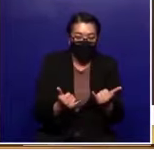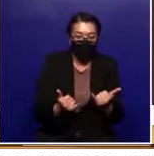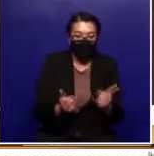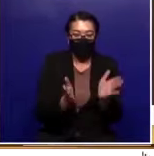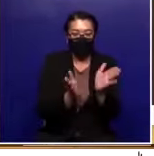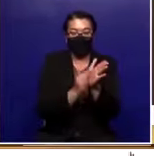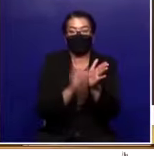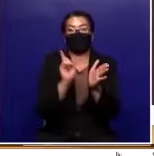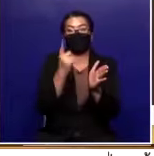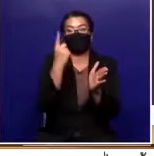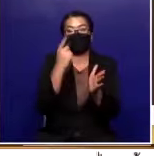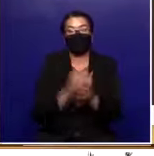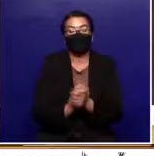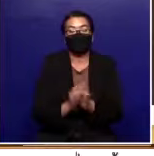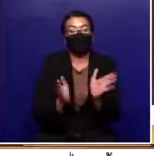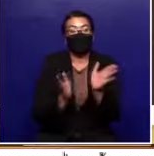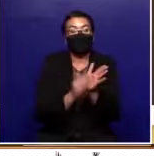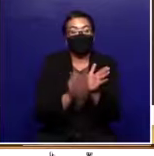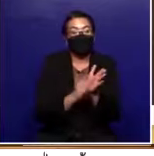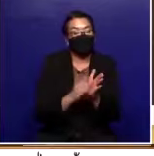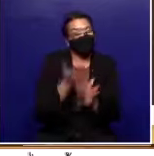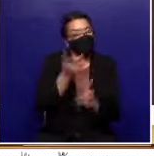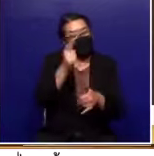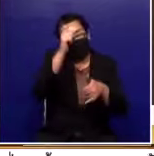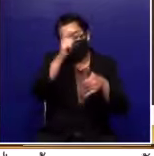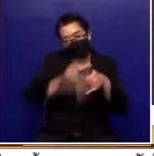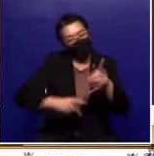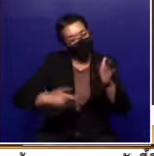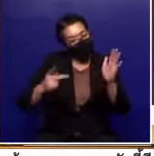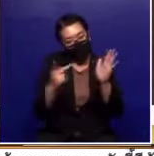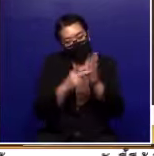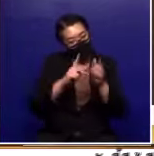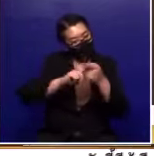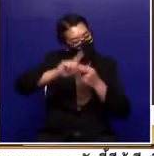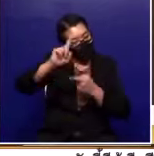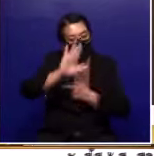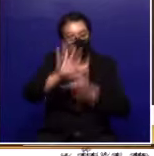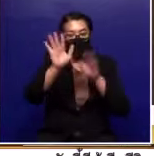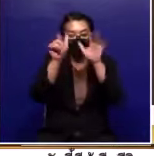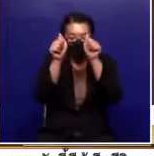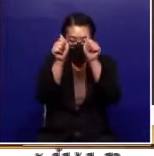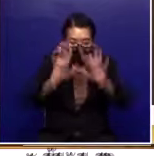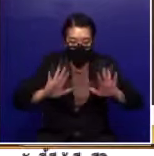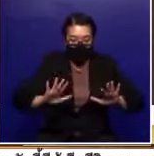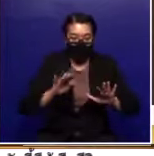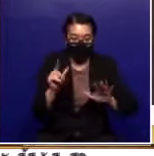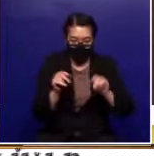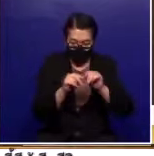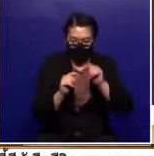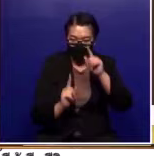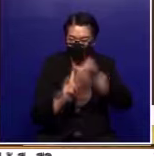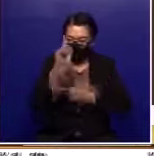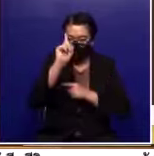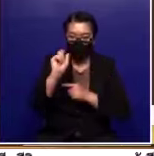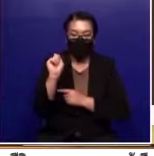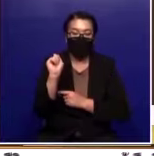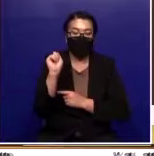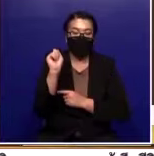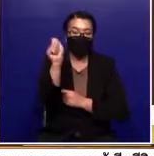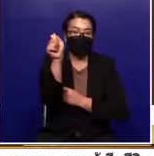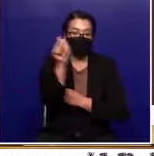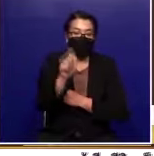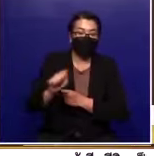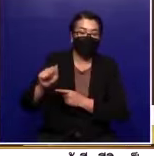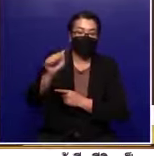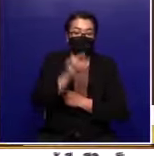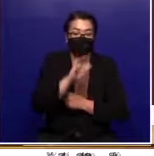ใหม่ครับชื่นชมเป็นนักกู้แห่งอาเซียนนี่จะขยับขึ้นไประดับเอเชียนะนี่แข่งกันแบบถ้